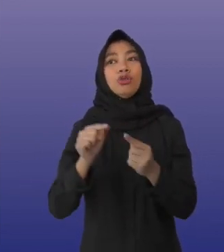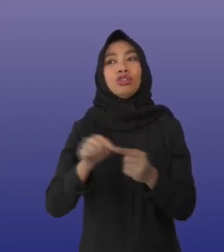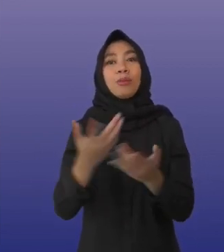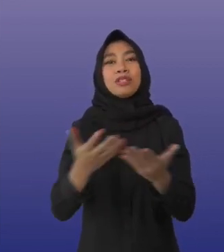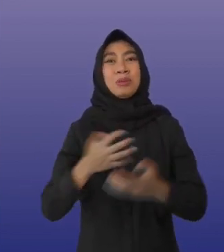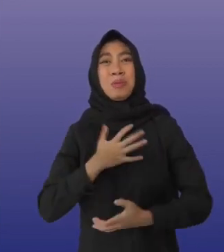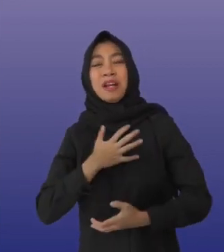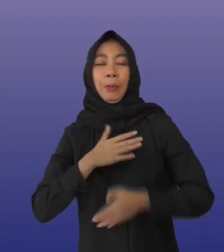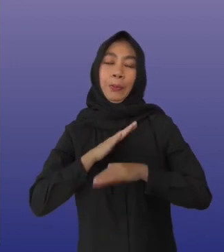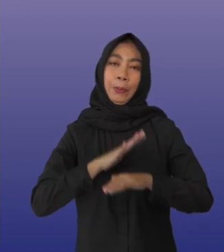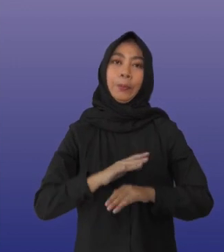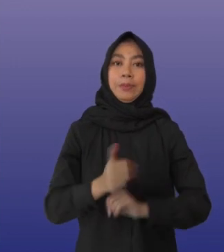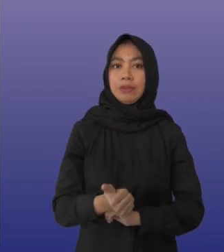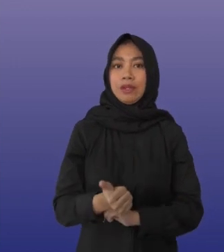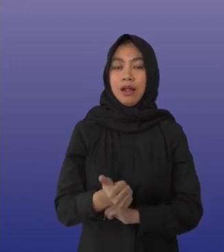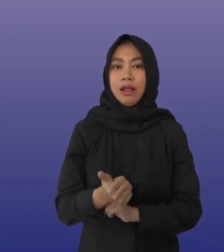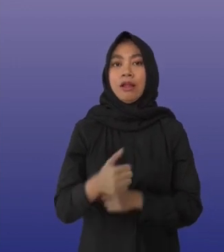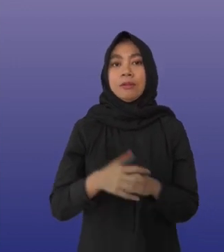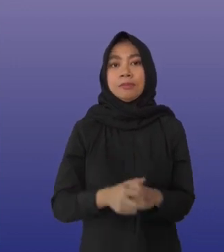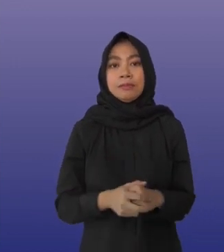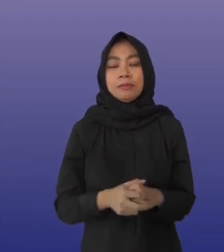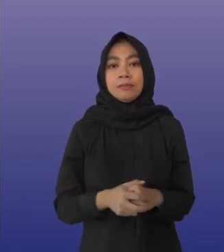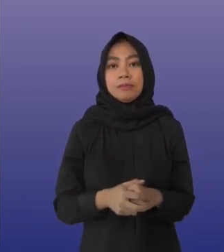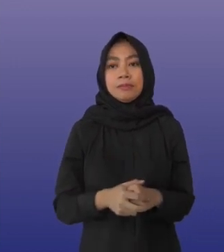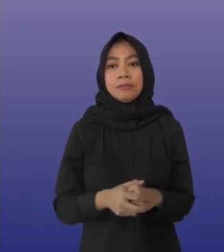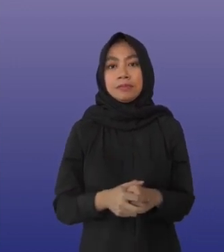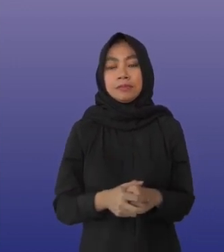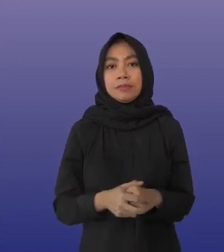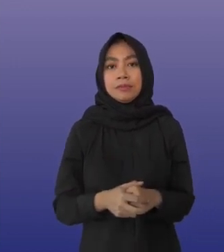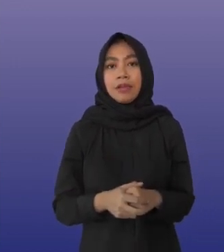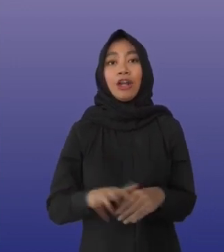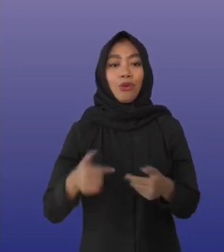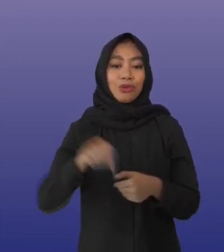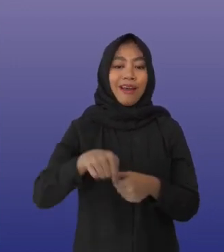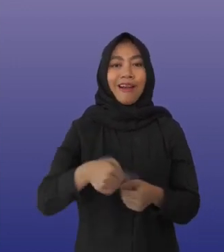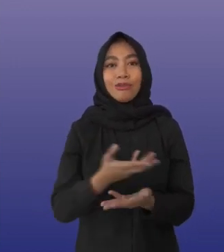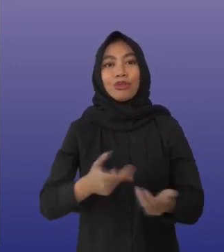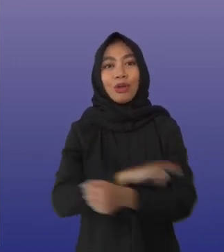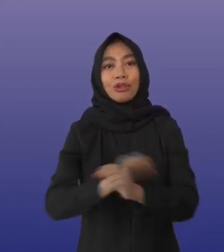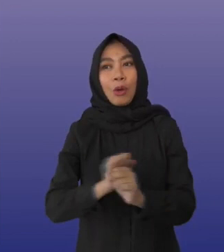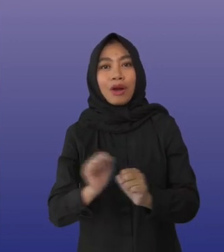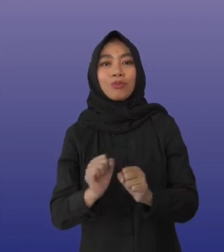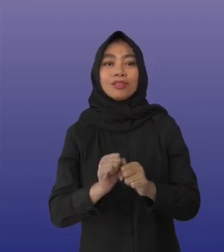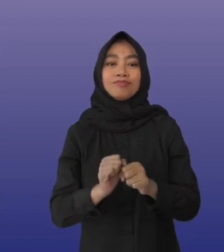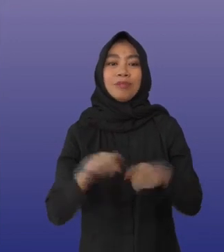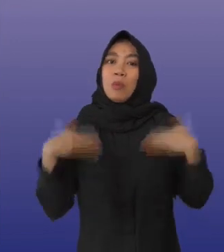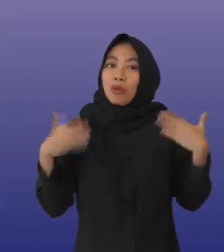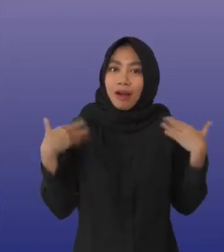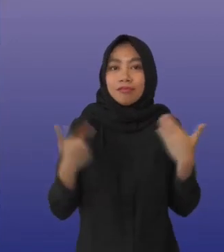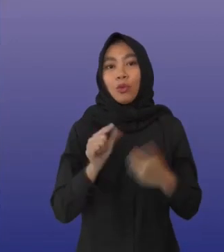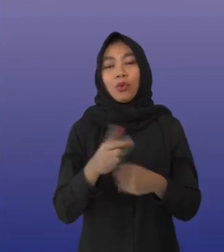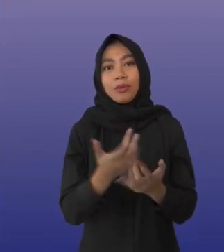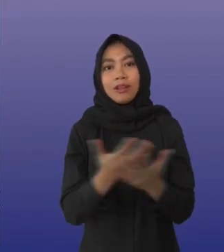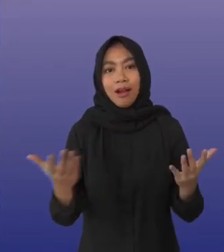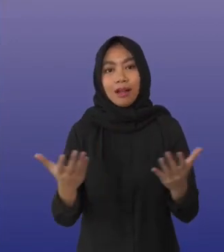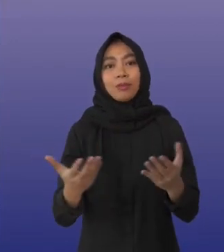sampai hal-hal kecil untuk mengisi masa-masa masyarakat dalam PSBB, kemudian work